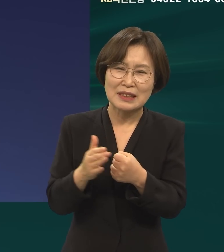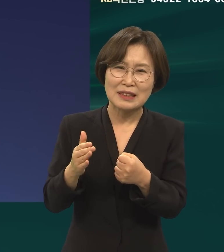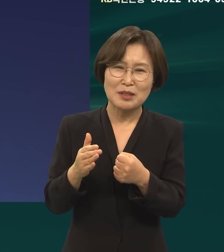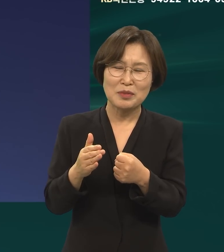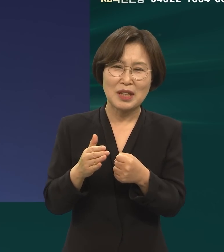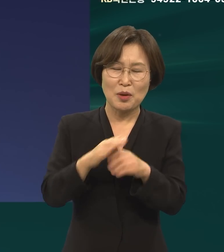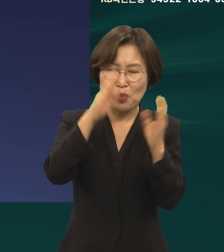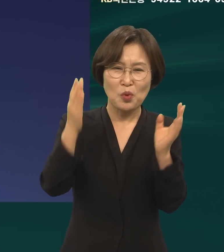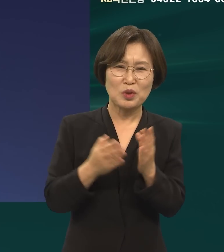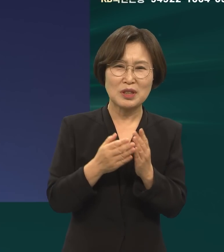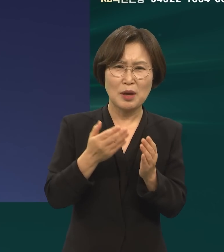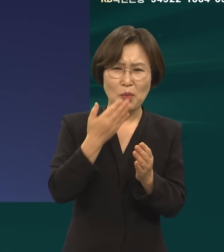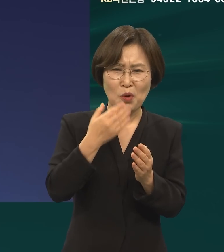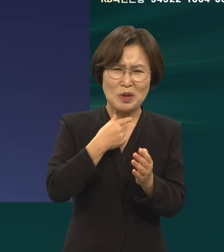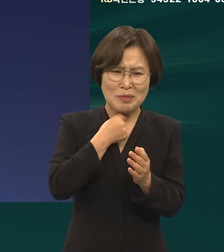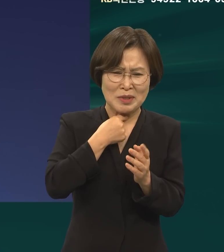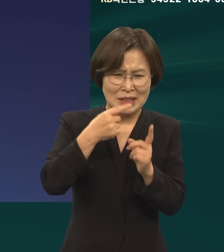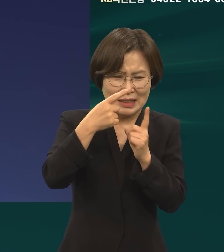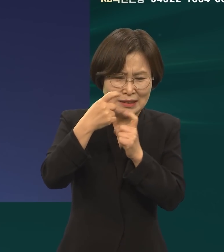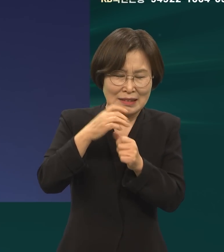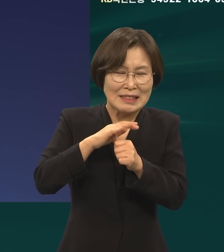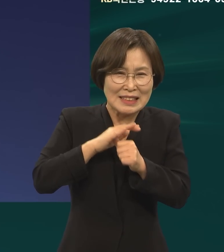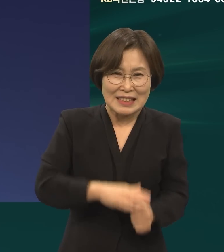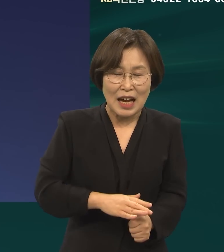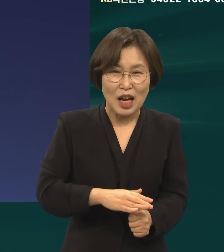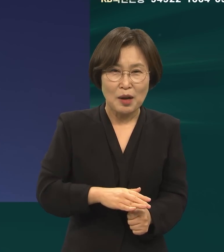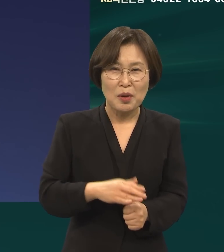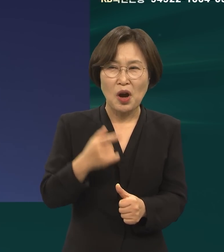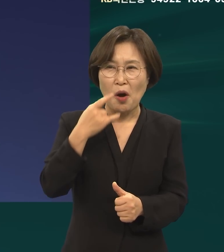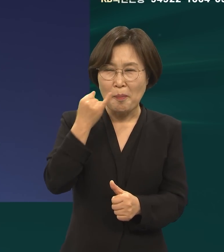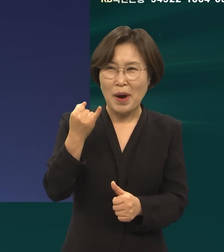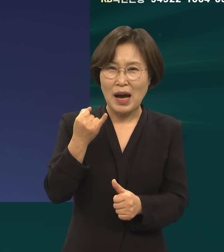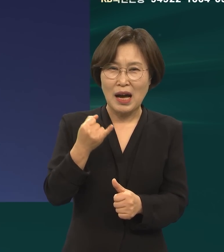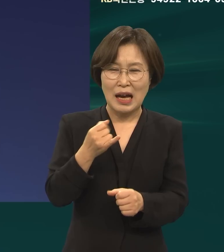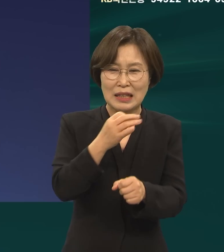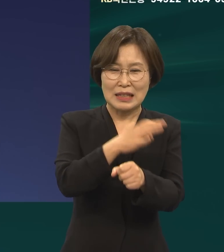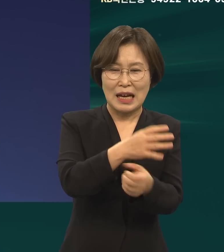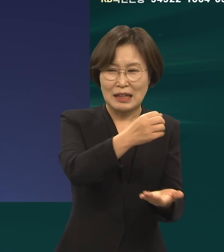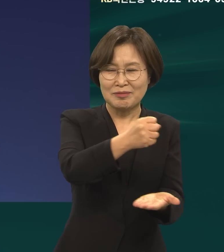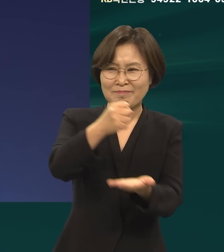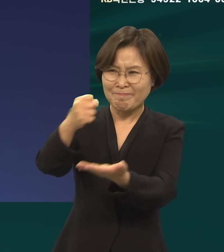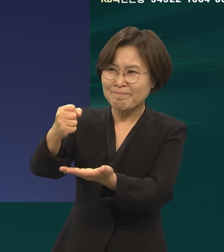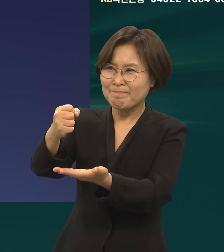그 승리한 감격. 어머니 심부름했습니다.